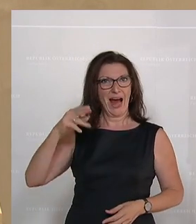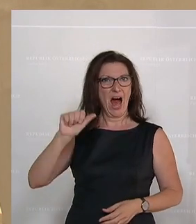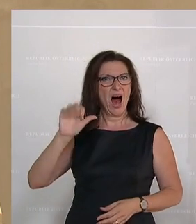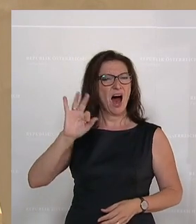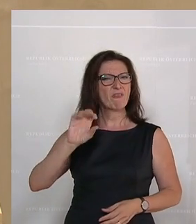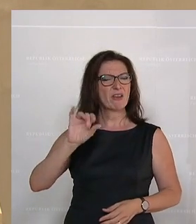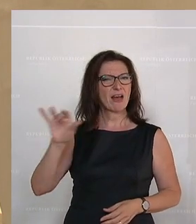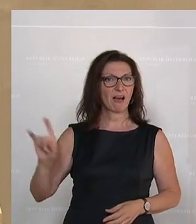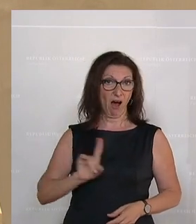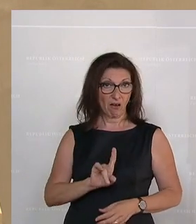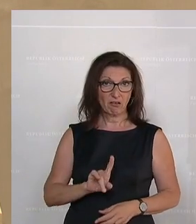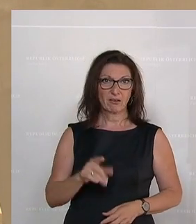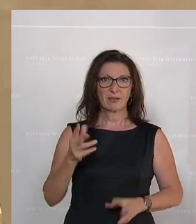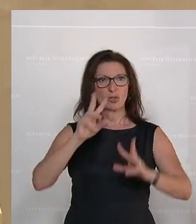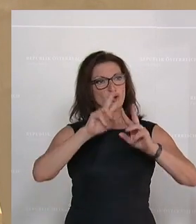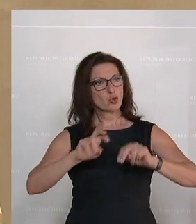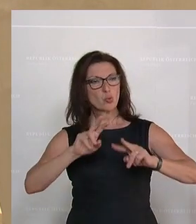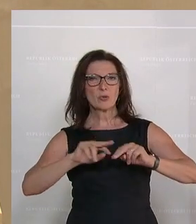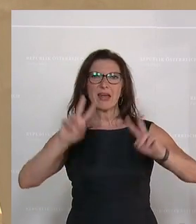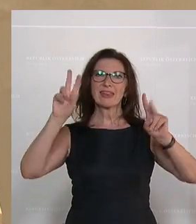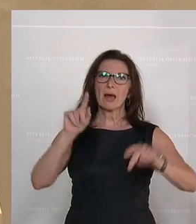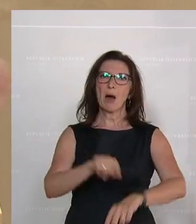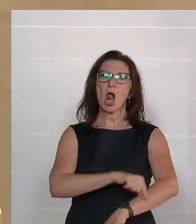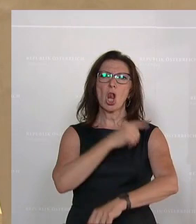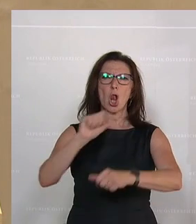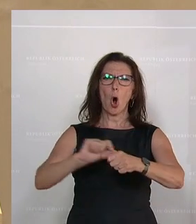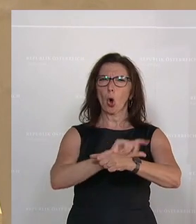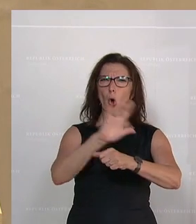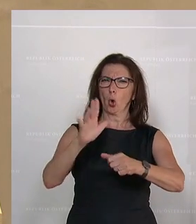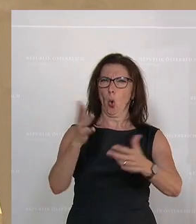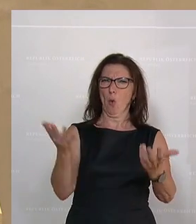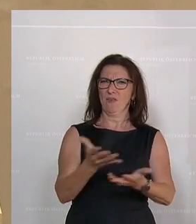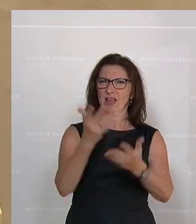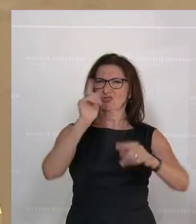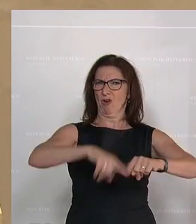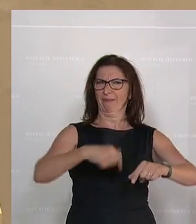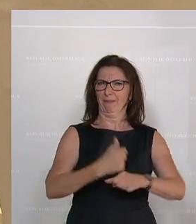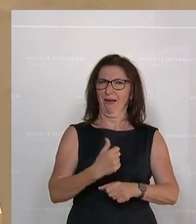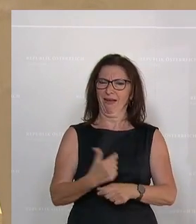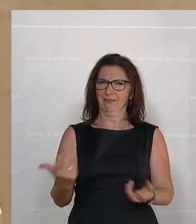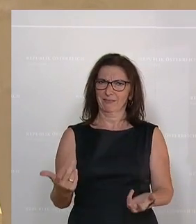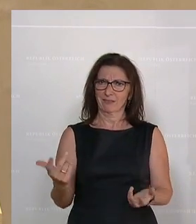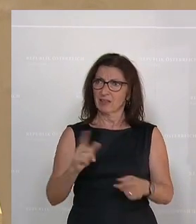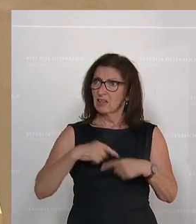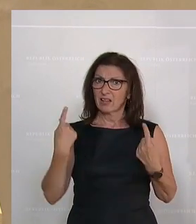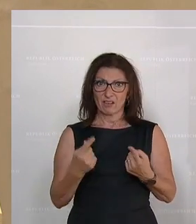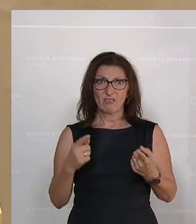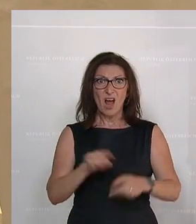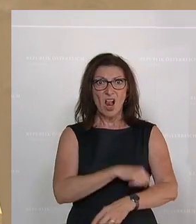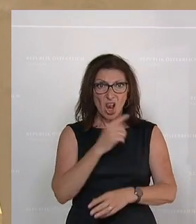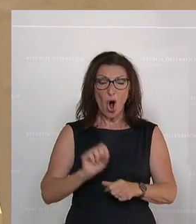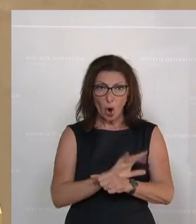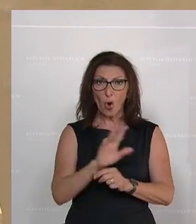und eine studie zum thema longo wieder irgendwie so despektierlich kleinzureden liebe kolleginnen und kollegen wir haben ein riesenproblem mit lang